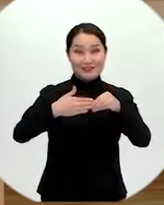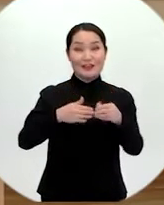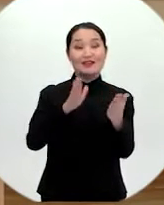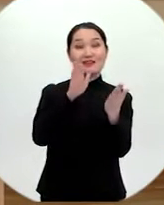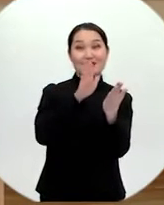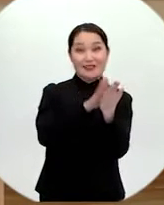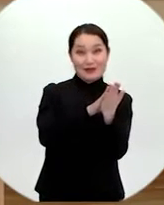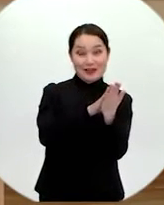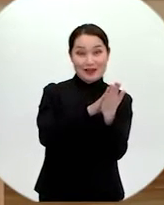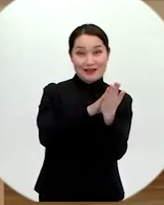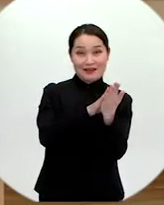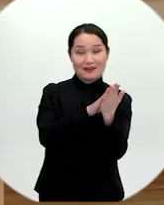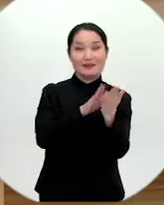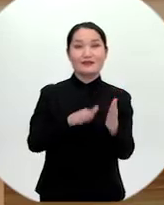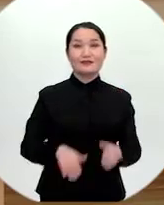байрлуулнаа.